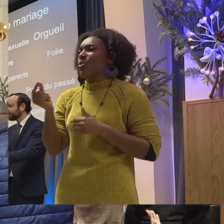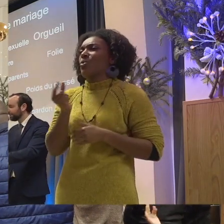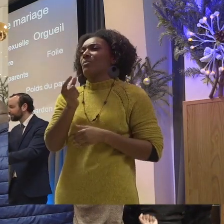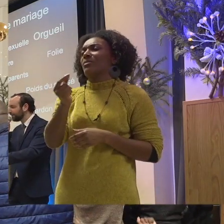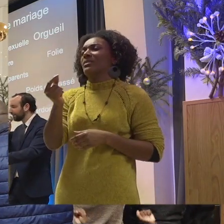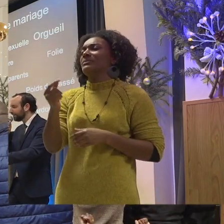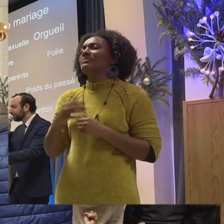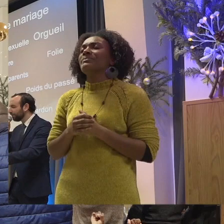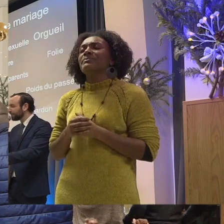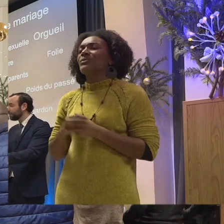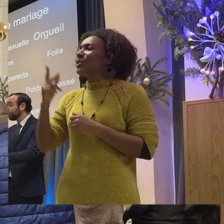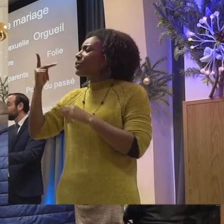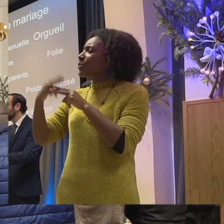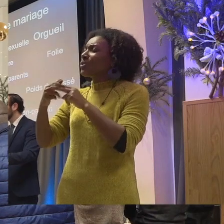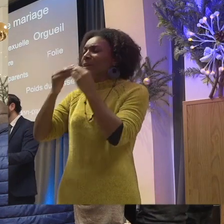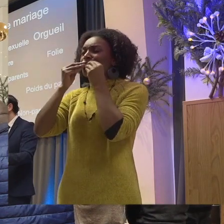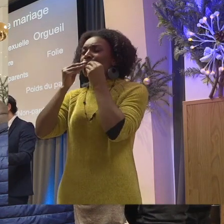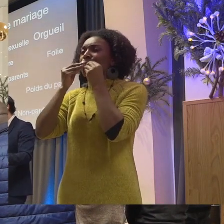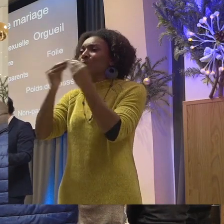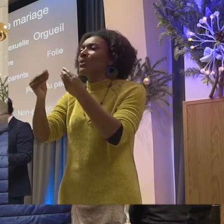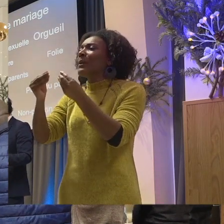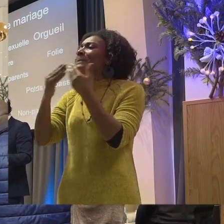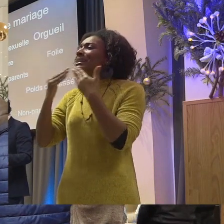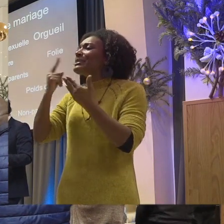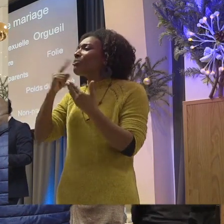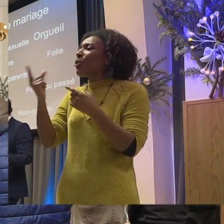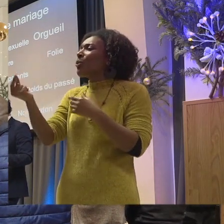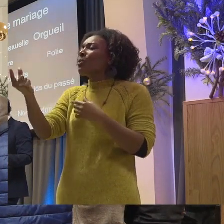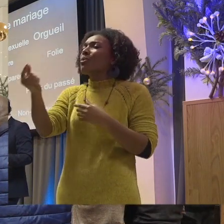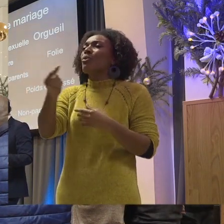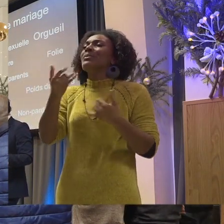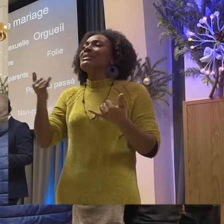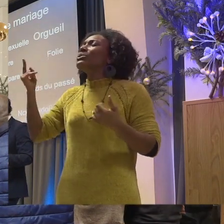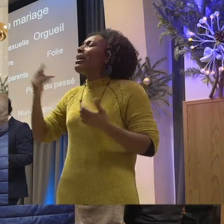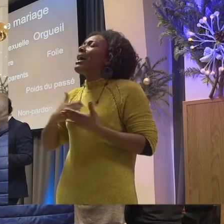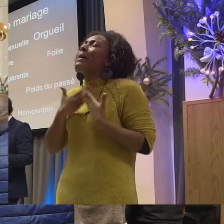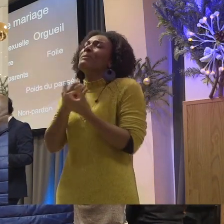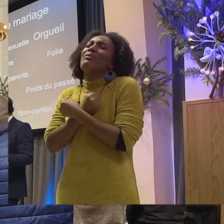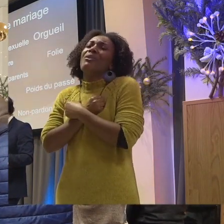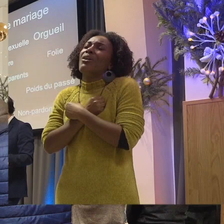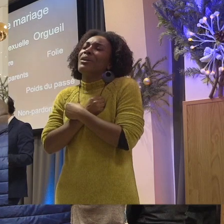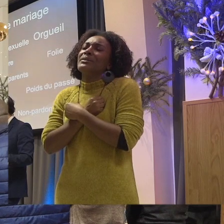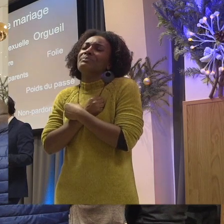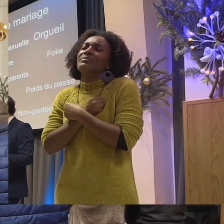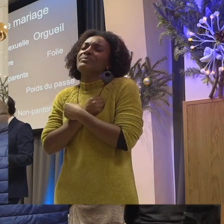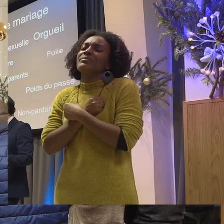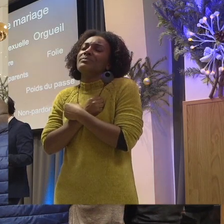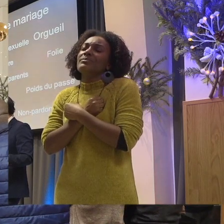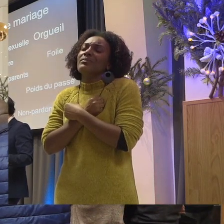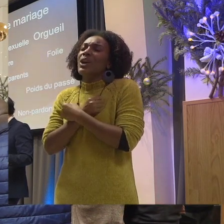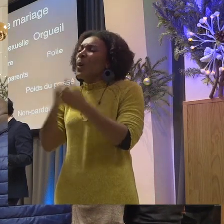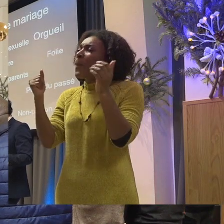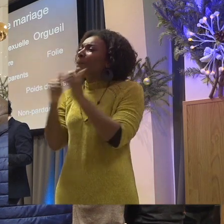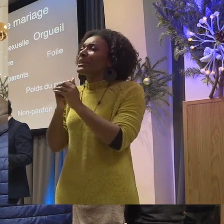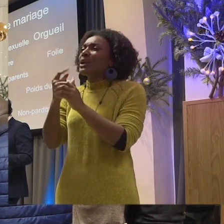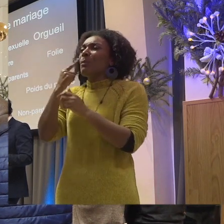dans cette église. Merci pour les couples de cette assemblée que tu aimes tellement fort, Seigneur, d'un amour éternel. Seigneur, nous te prions afin que l'adversaire,